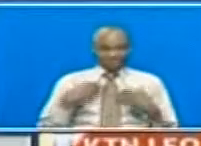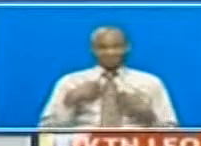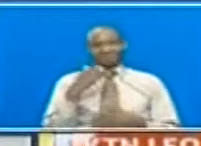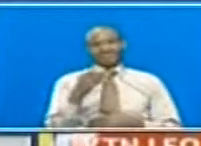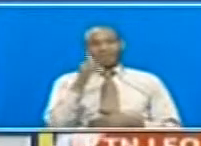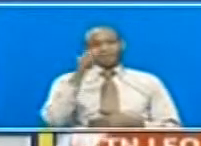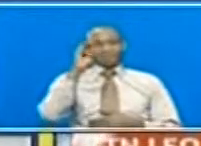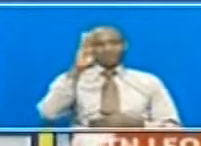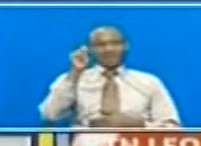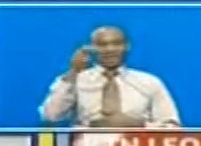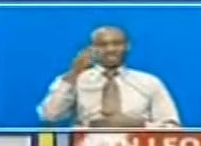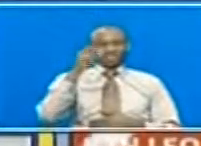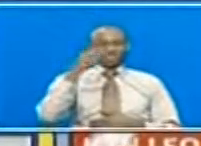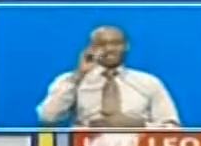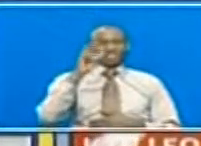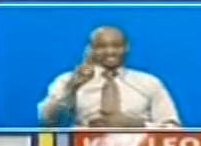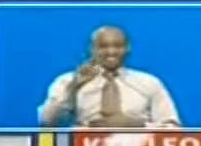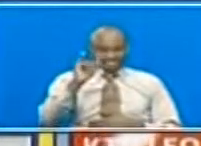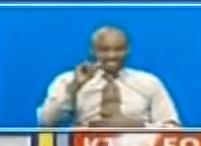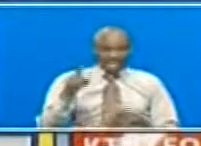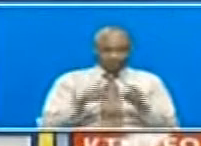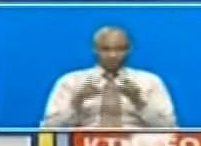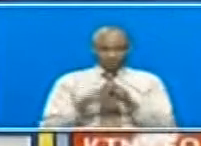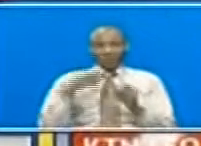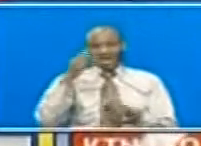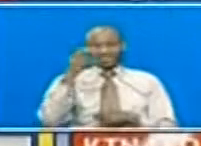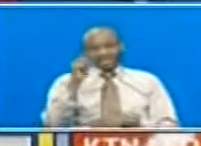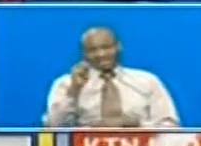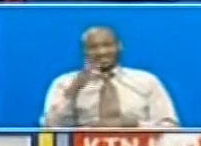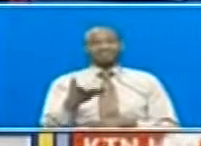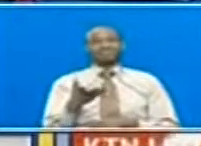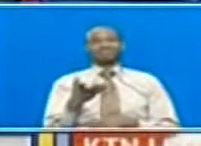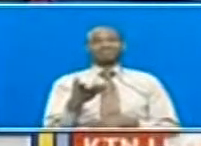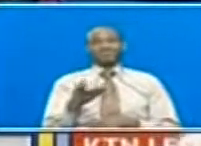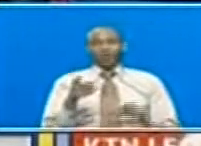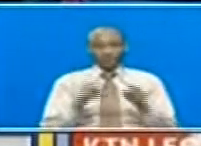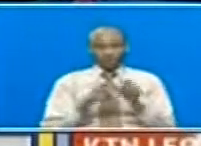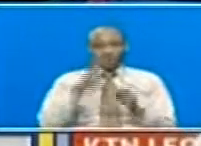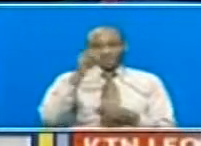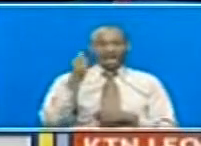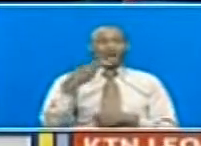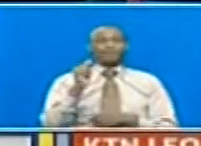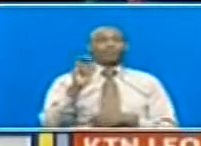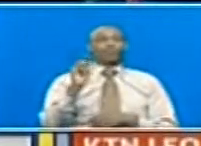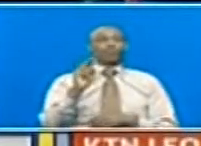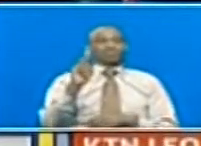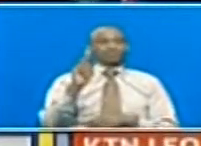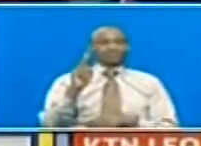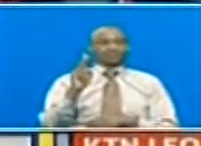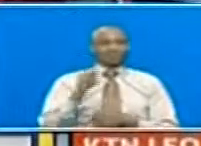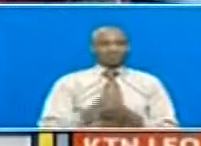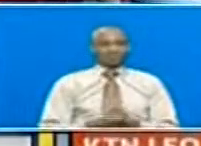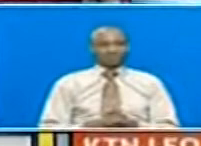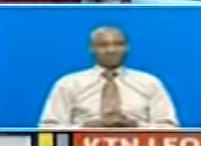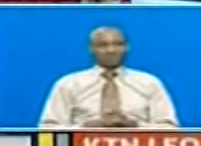Bashora aka ama ni Hassan Moroa aka Bashir Bashora na Mahmud aka kwa puo kwa peo